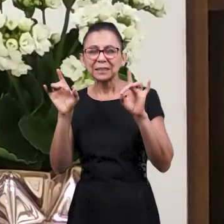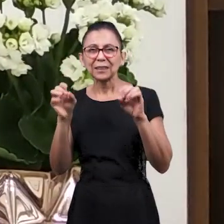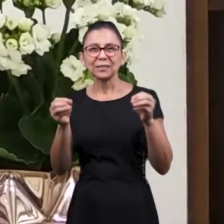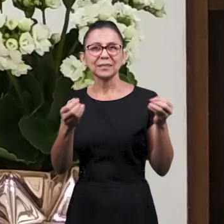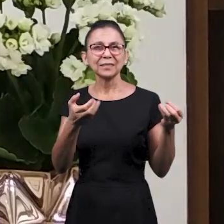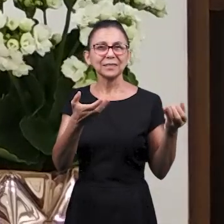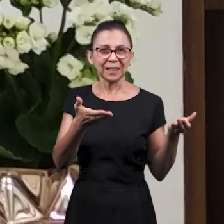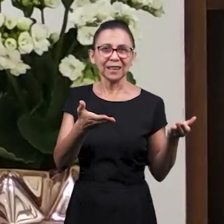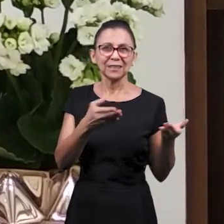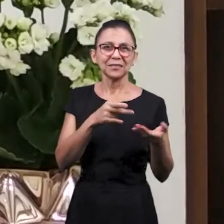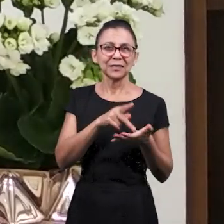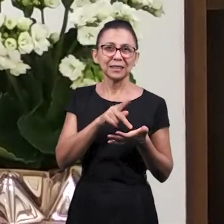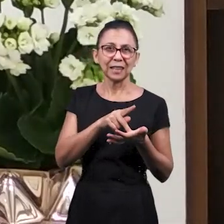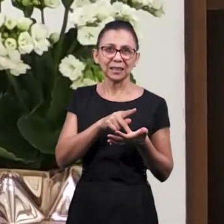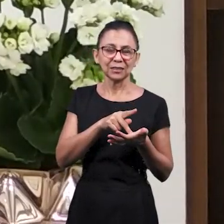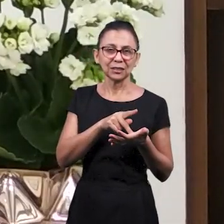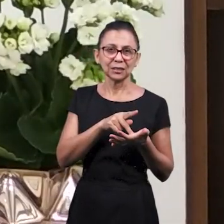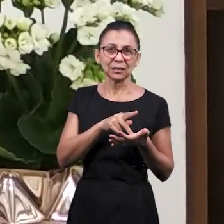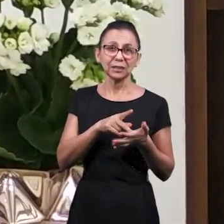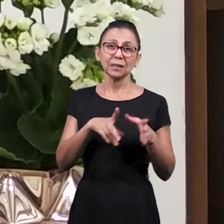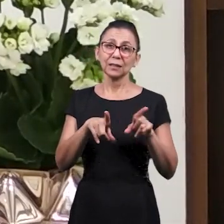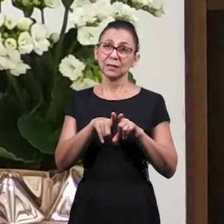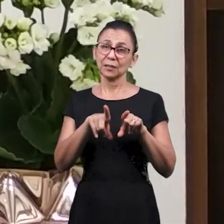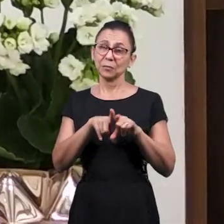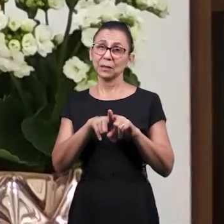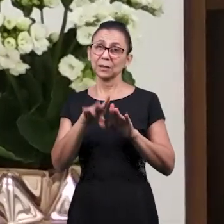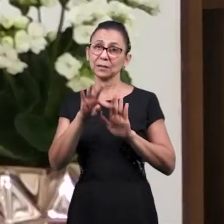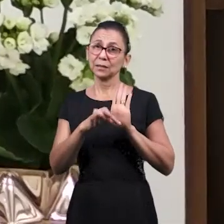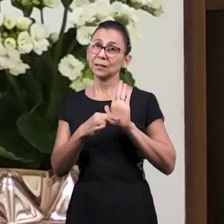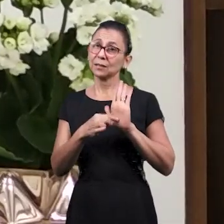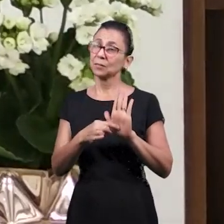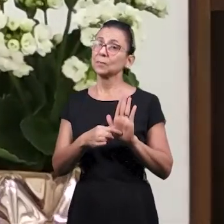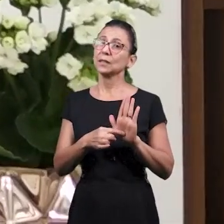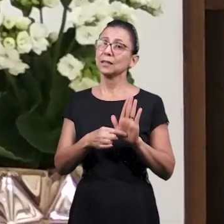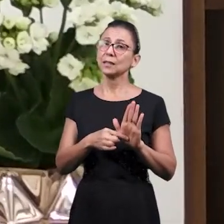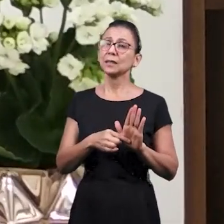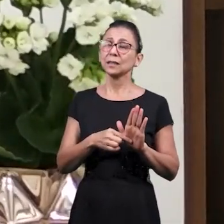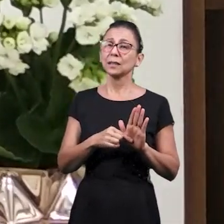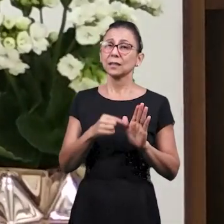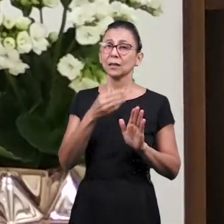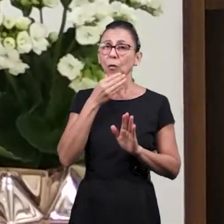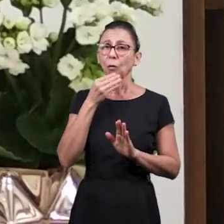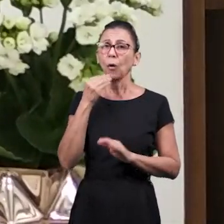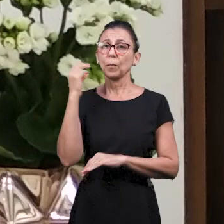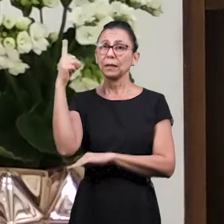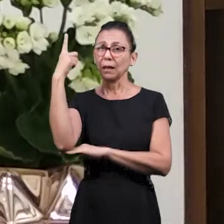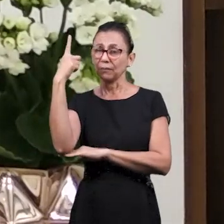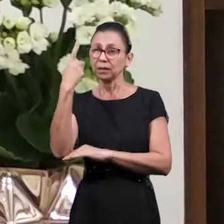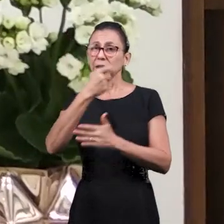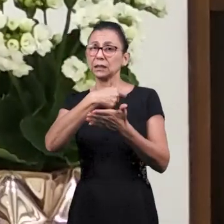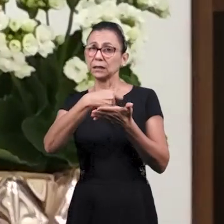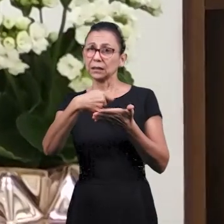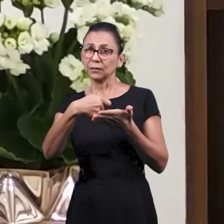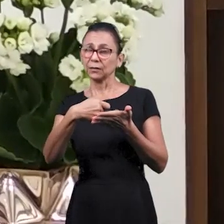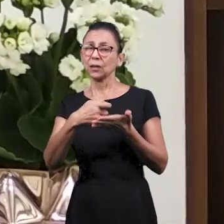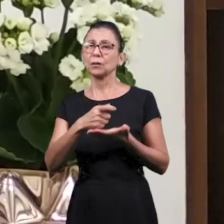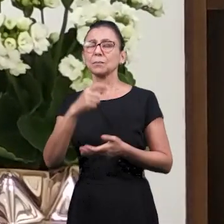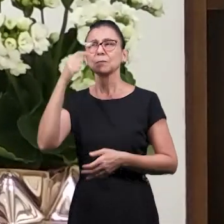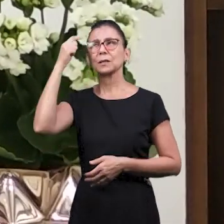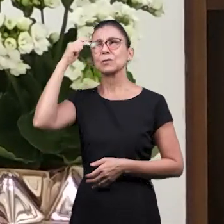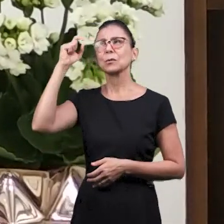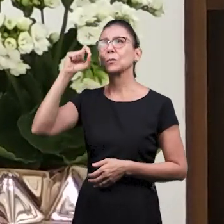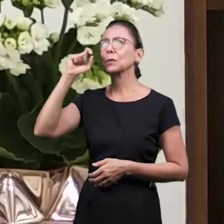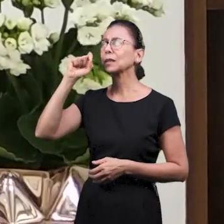И псалмист говорит тогда, говорит, «Господь совершил многое в моей жизни. Он дал